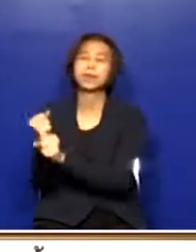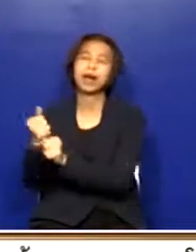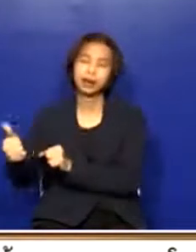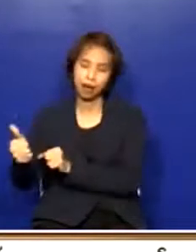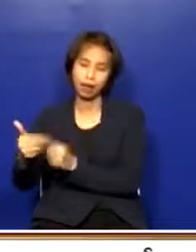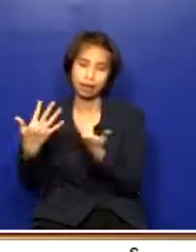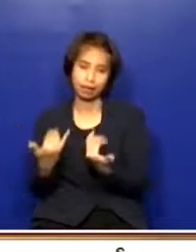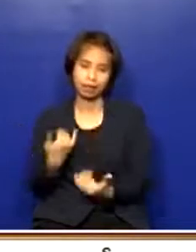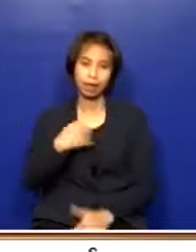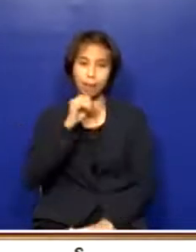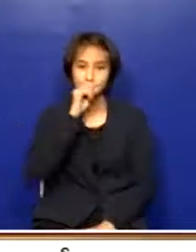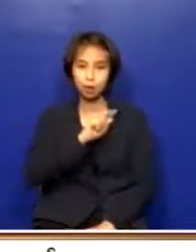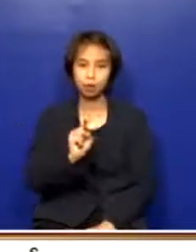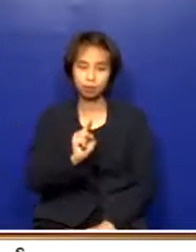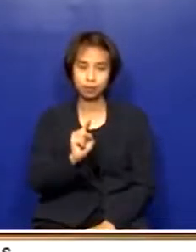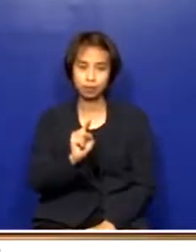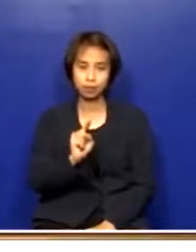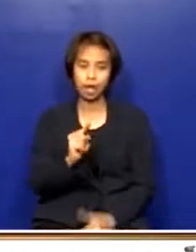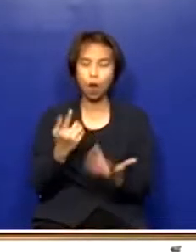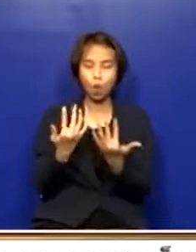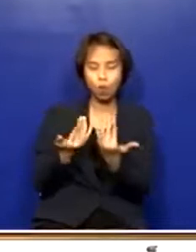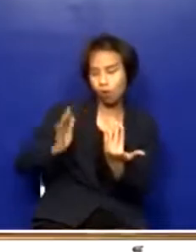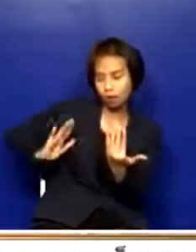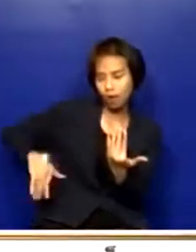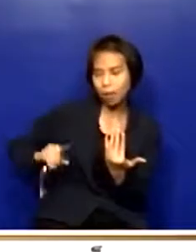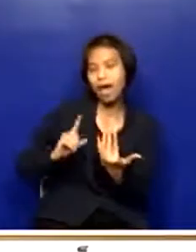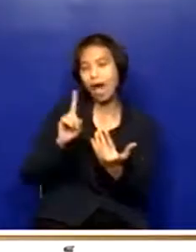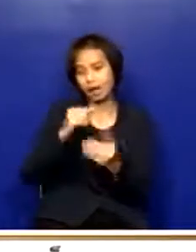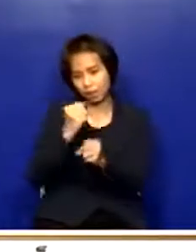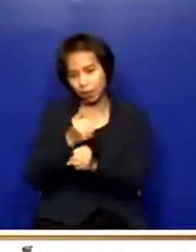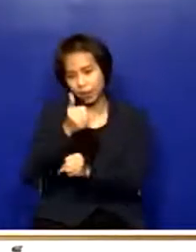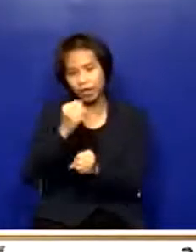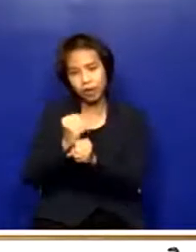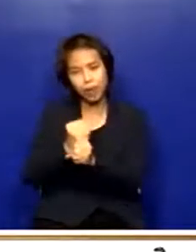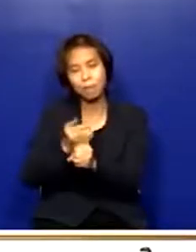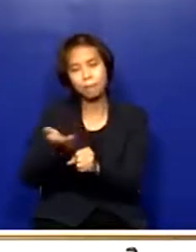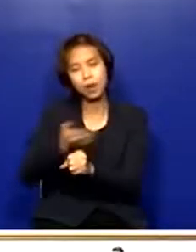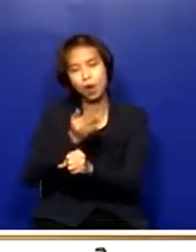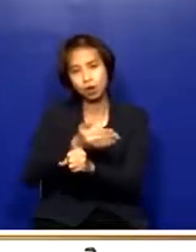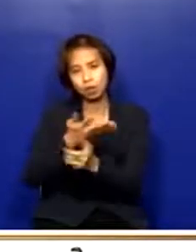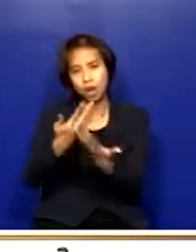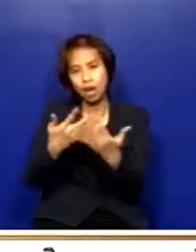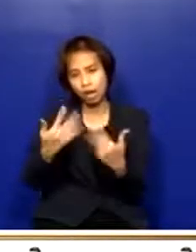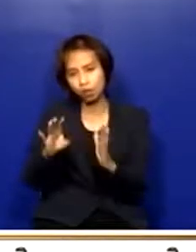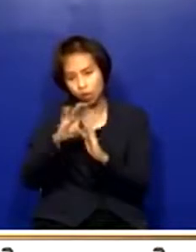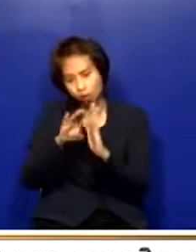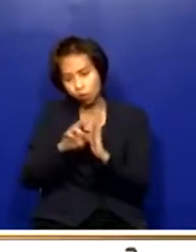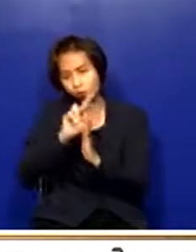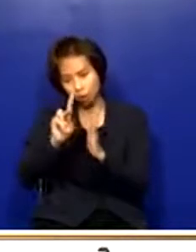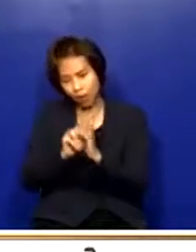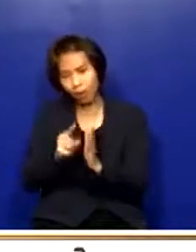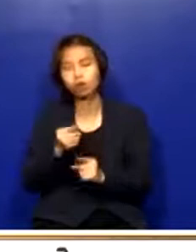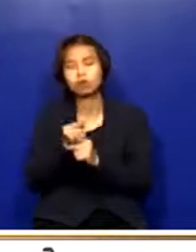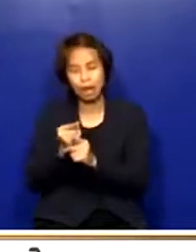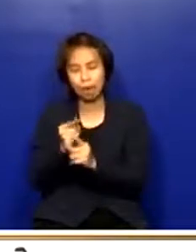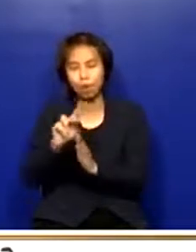นนกรบเปานท Because of exactly their retrochem.อะไรที่จะทำได้จะทำก่อนอะไรที่ข้ามคตอนไมได ถเป็กฎหมาย กตองเขาร down to